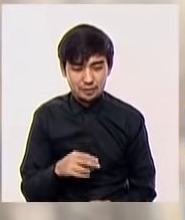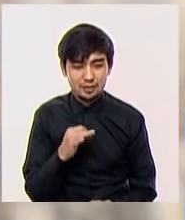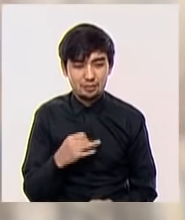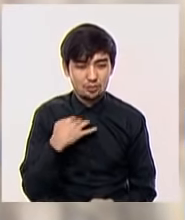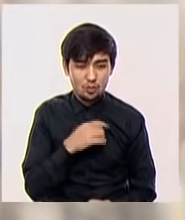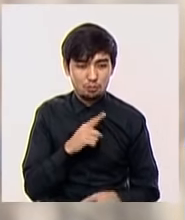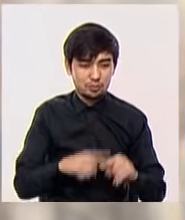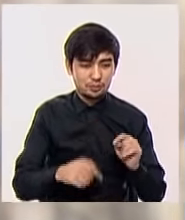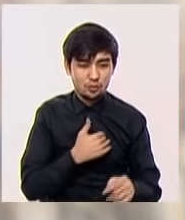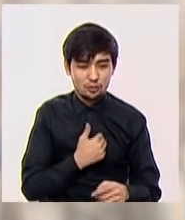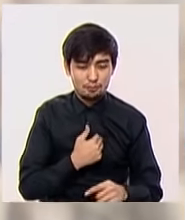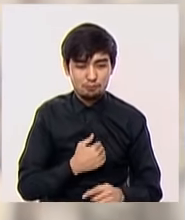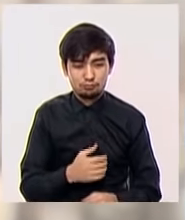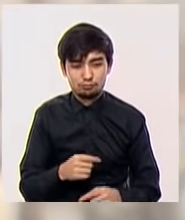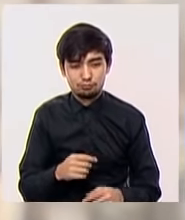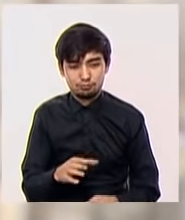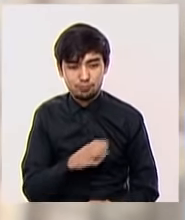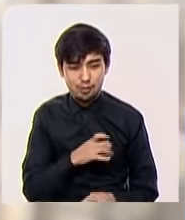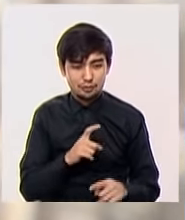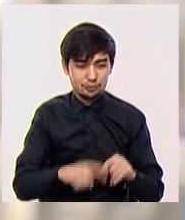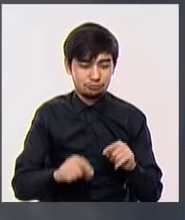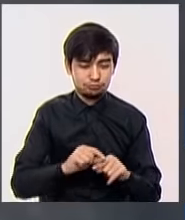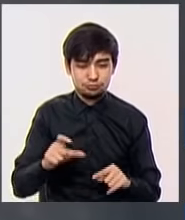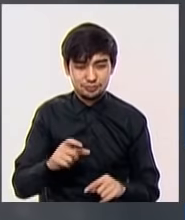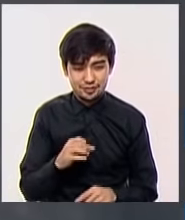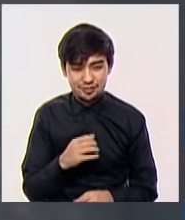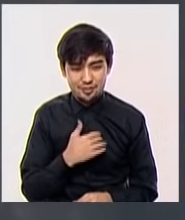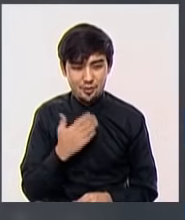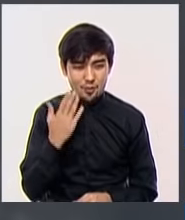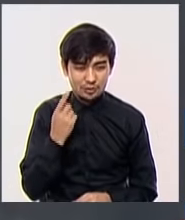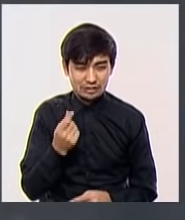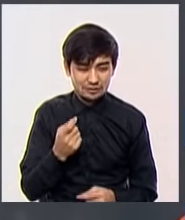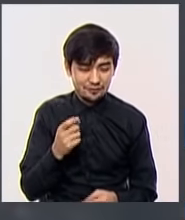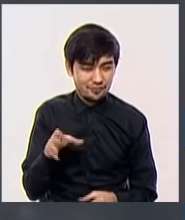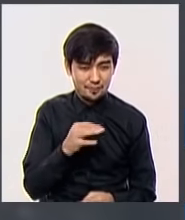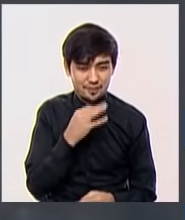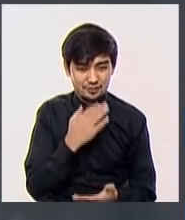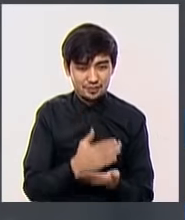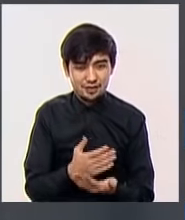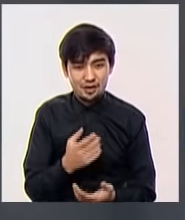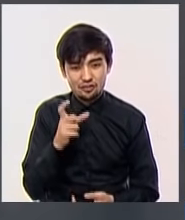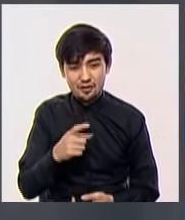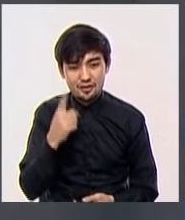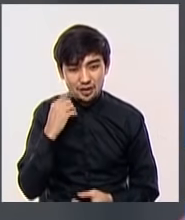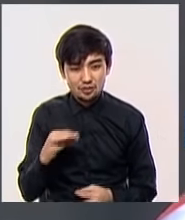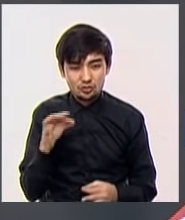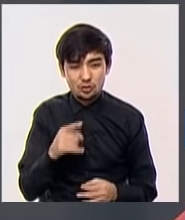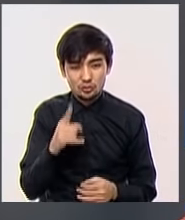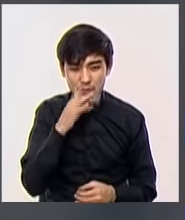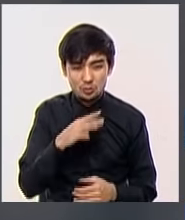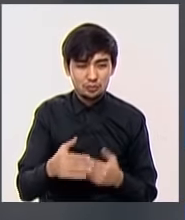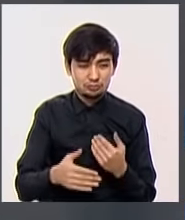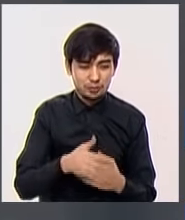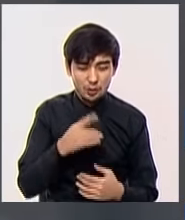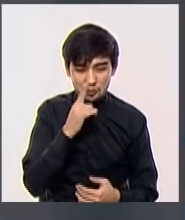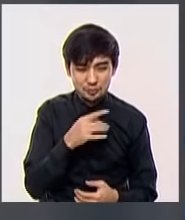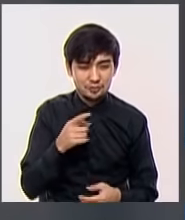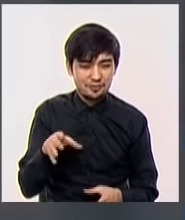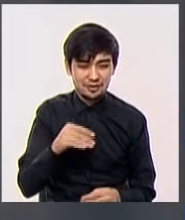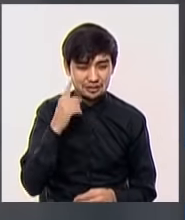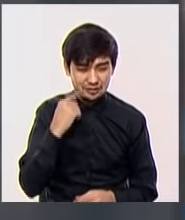быстро разбогатеть но халявный деньги всем нравится наверное когда человек знает что ему за это ничего не будет что он позволит 1 то есть это